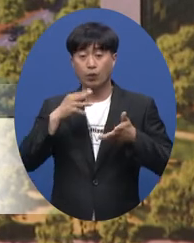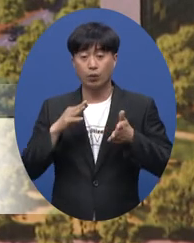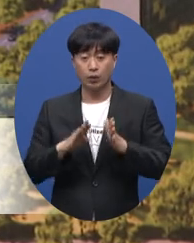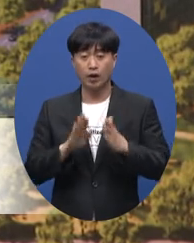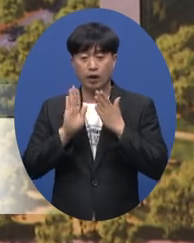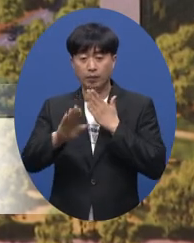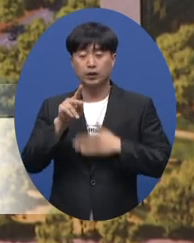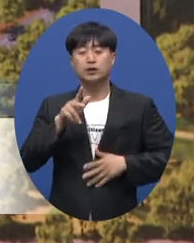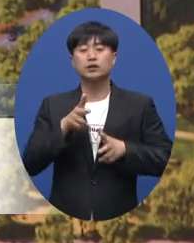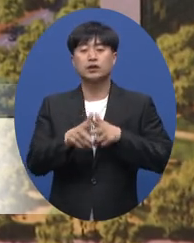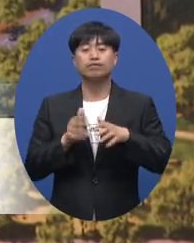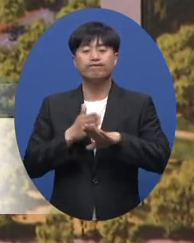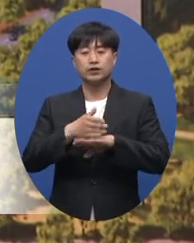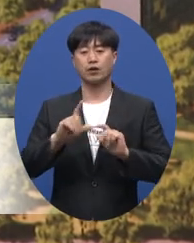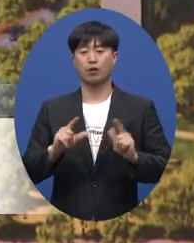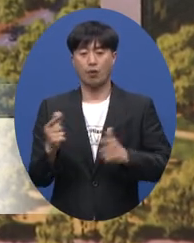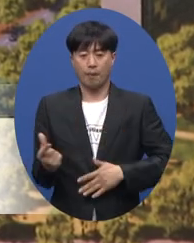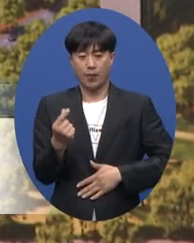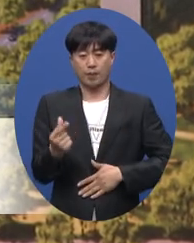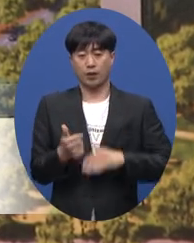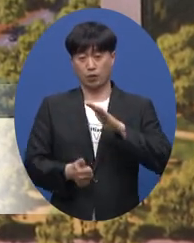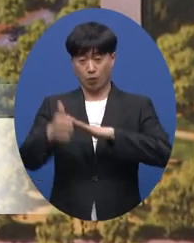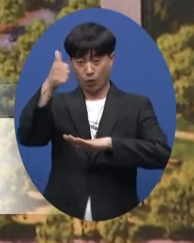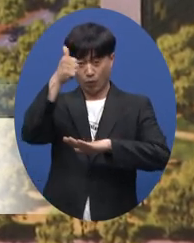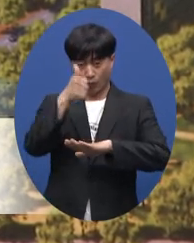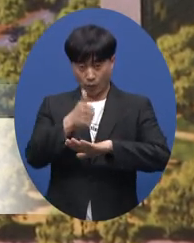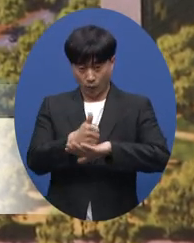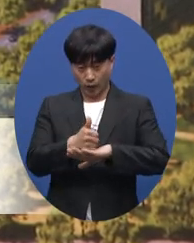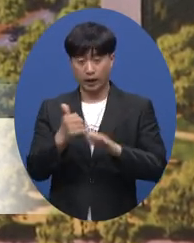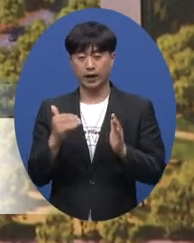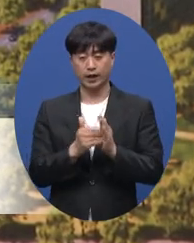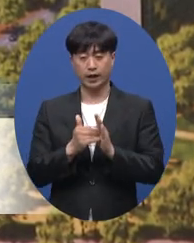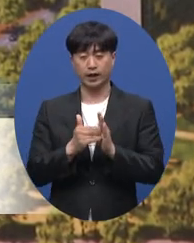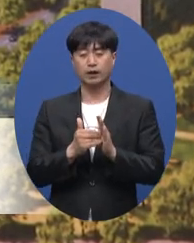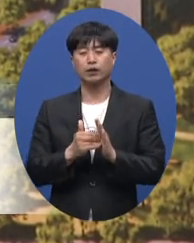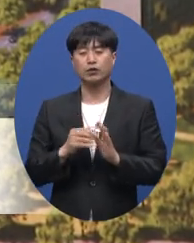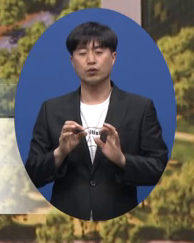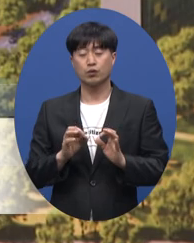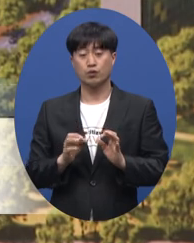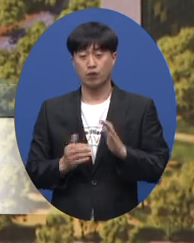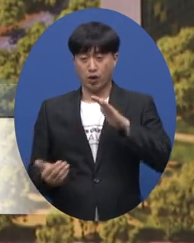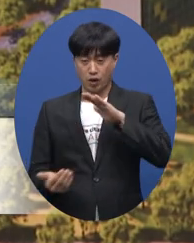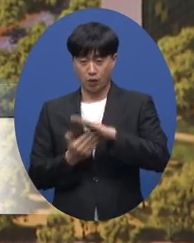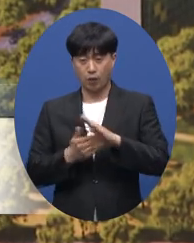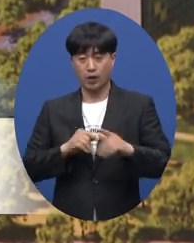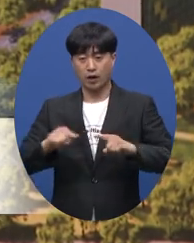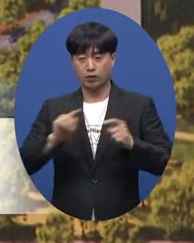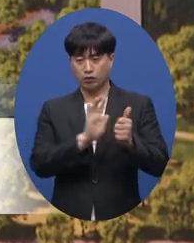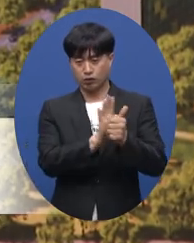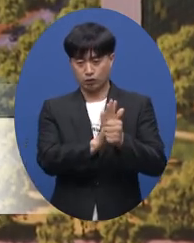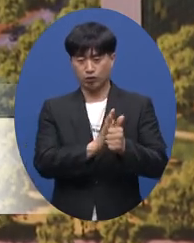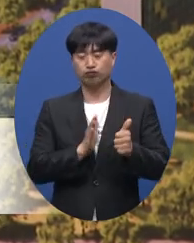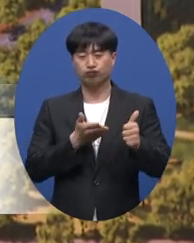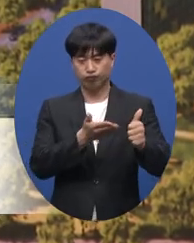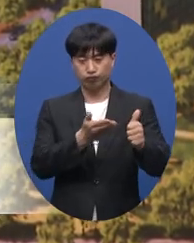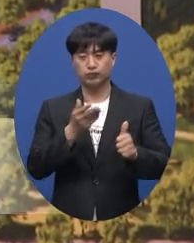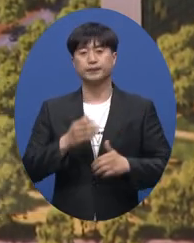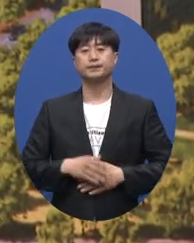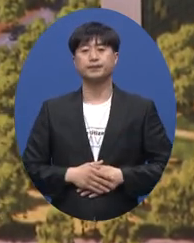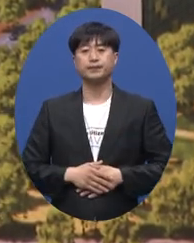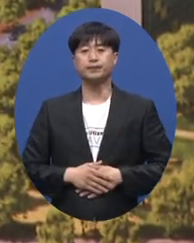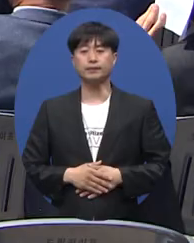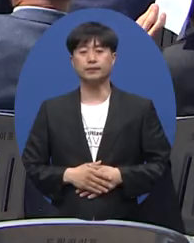경기도에서도 앞으로 이 사업이 지체되지 않고 신속하게 성공적으로 끝날 수 있도록 최대한의 행정 지원을